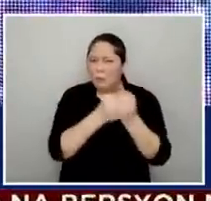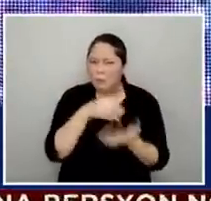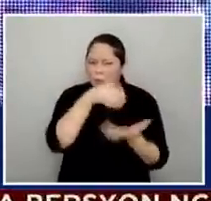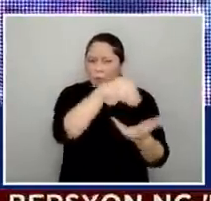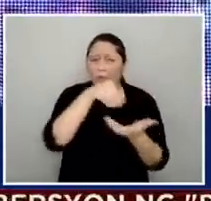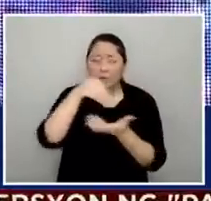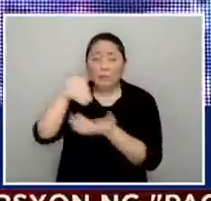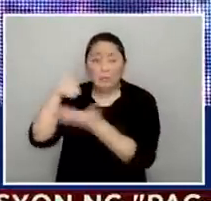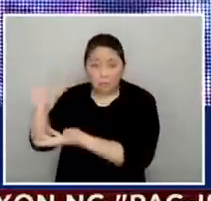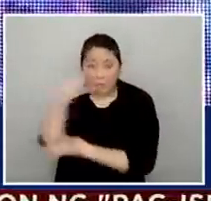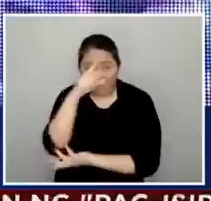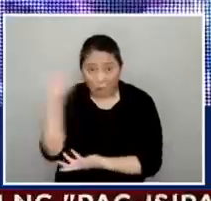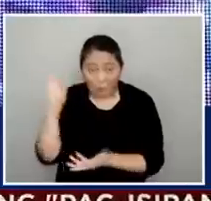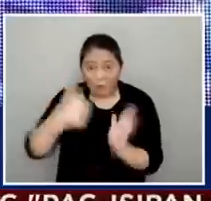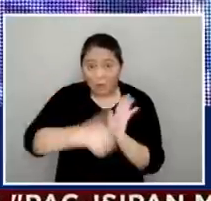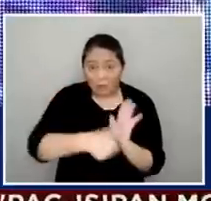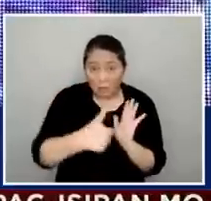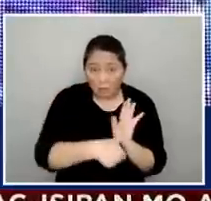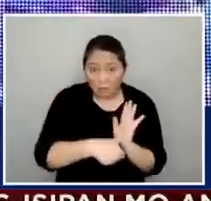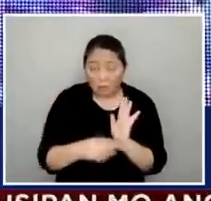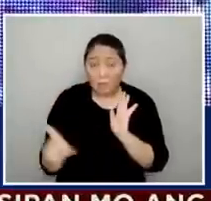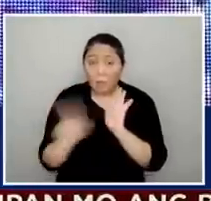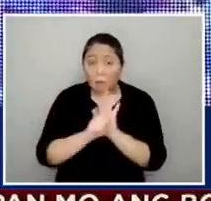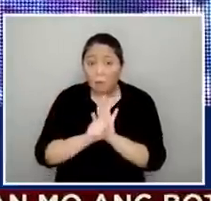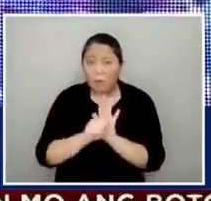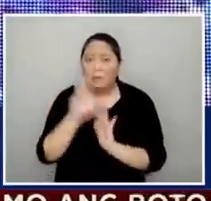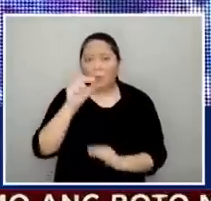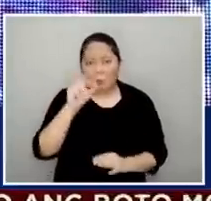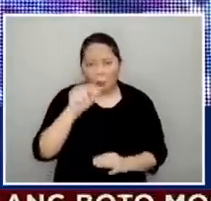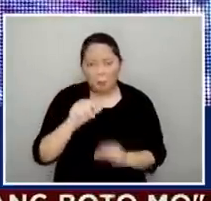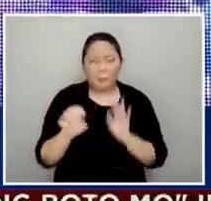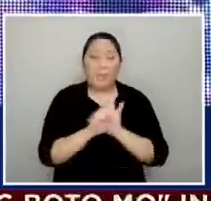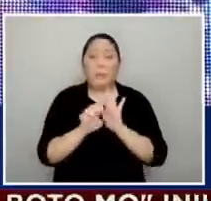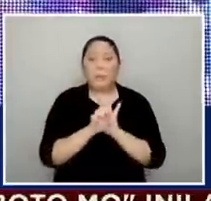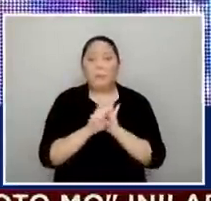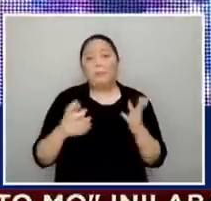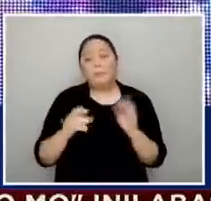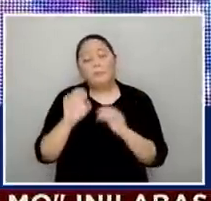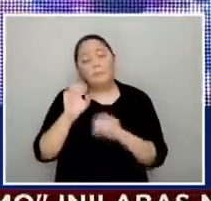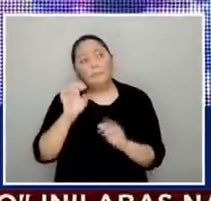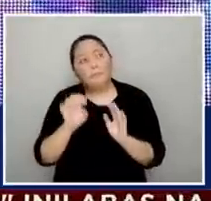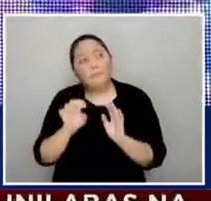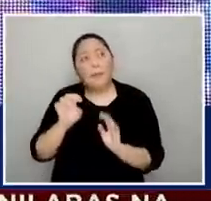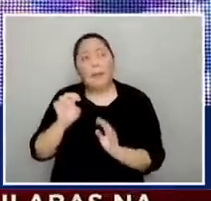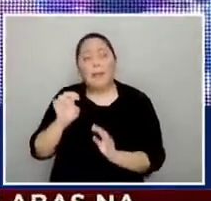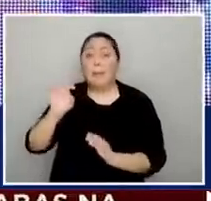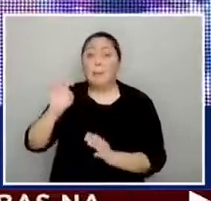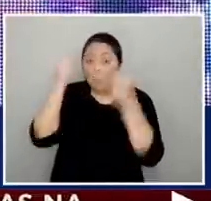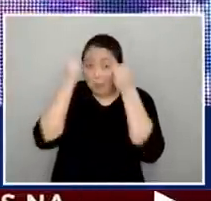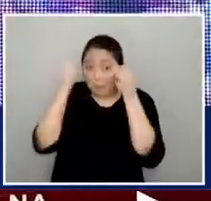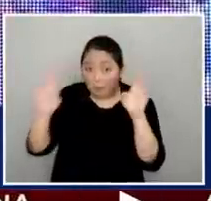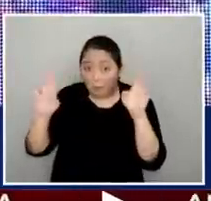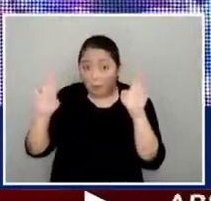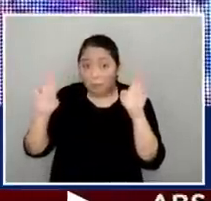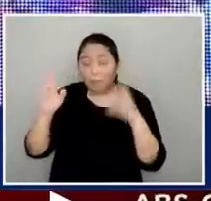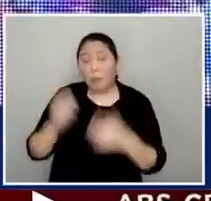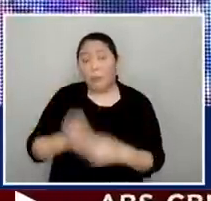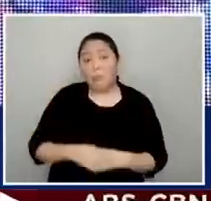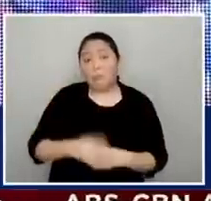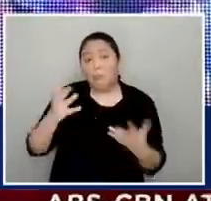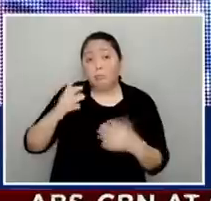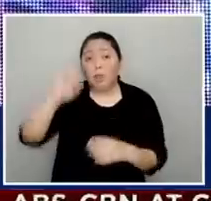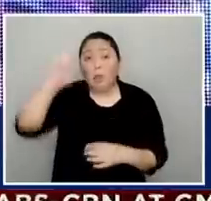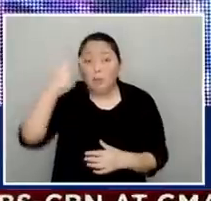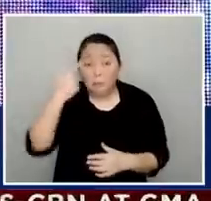Kung ako isang mayor o isang governor o isang executive official, maski makasuhan ako